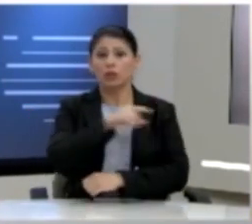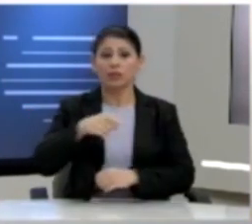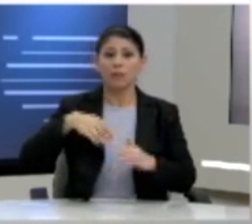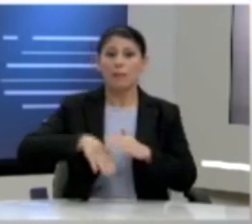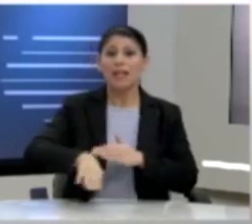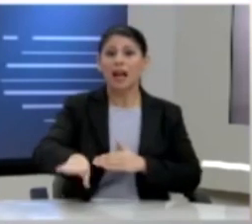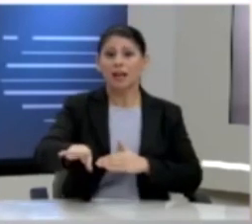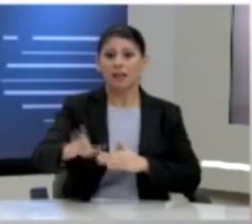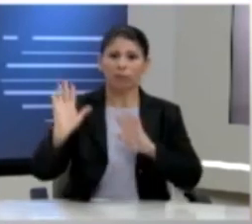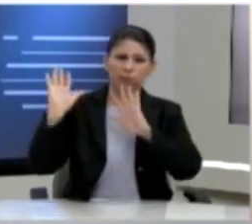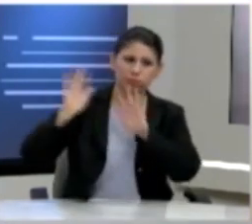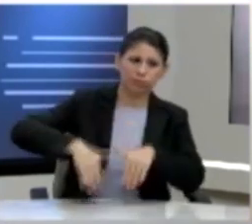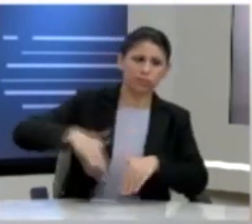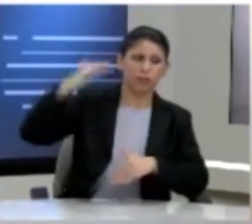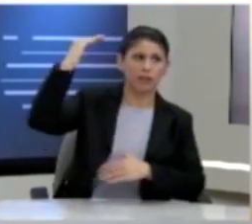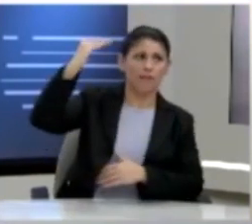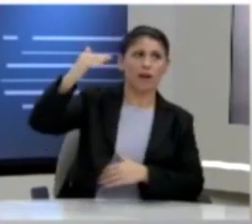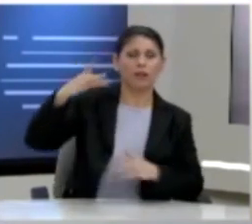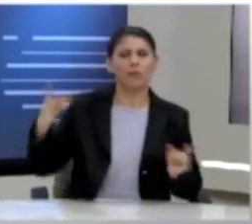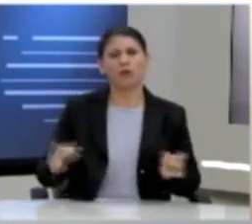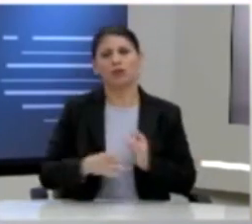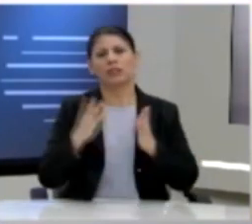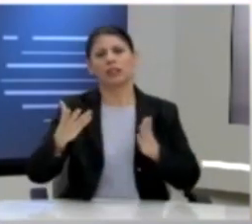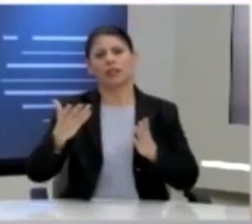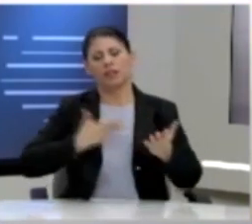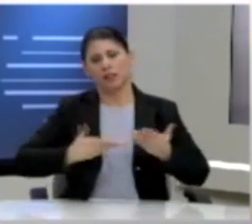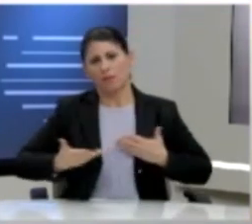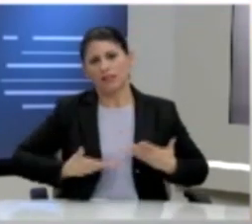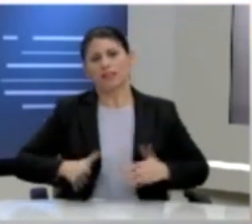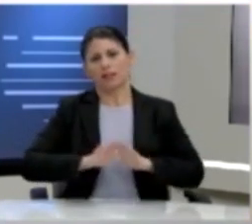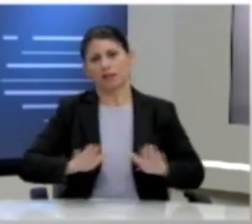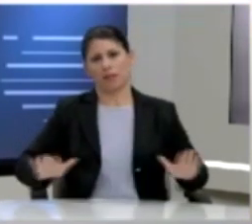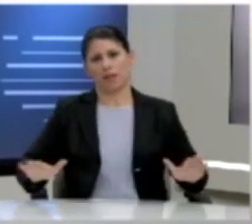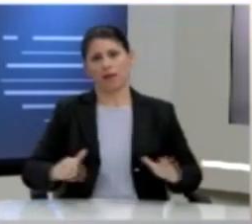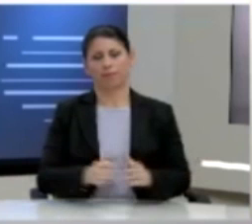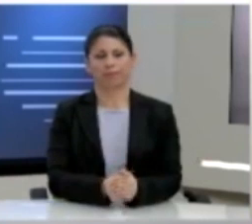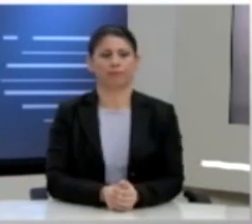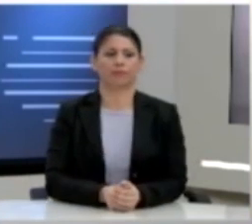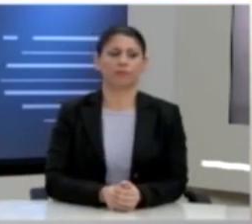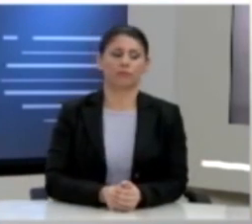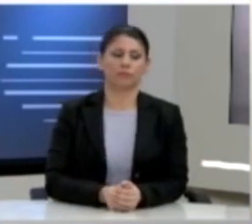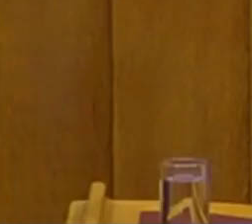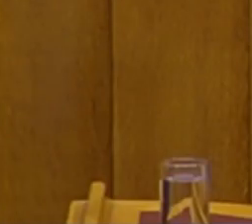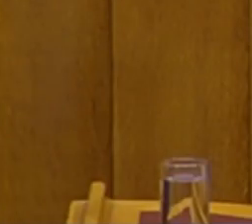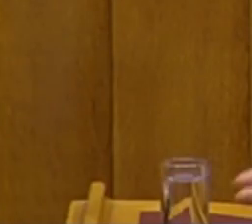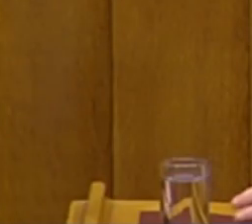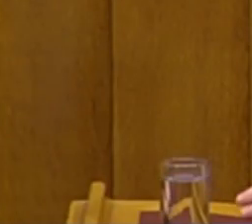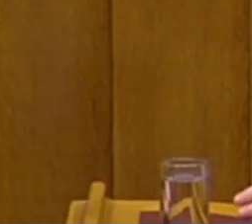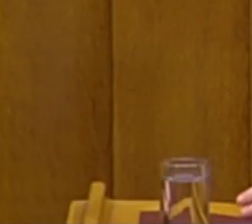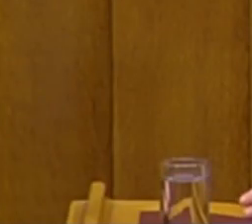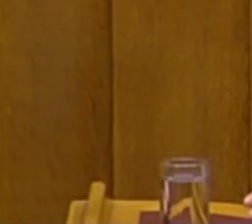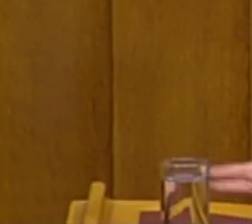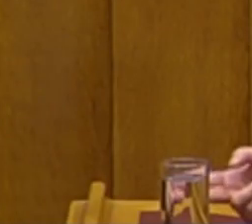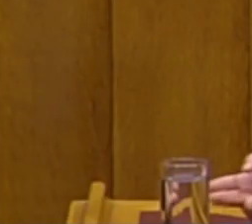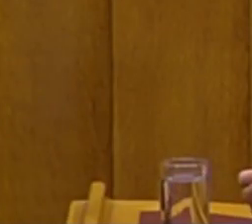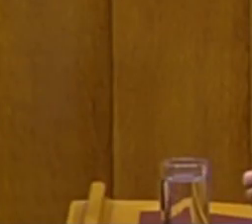της Πειραϊκής. Και από τύχη δεν χτύπησαν παιδιά. Αλλά και το